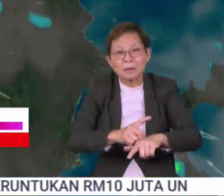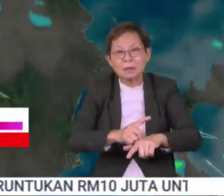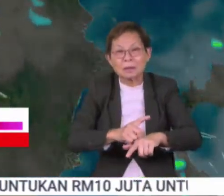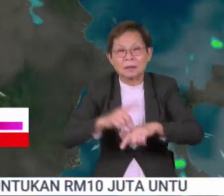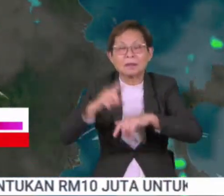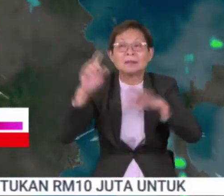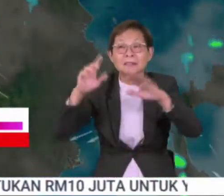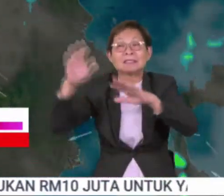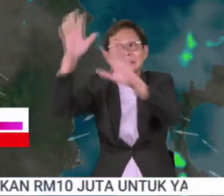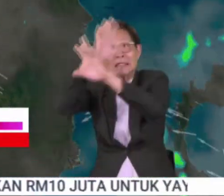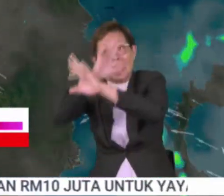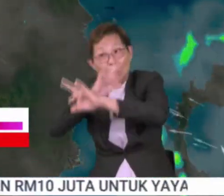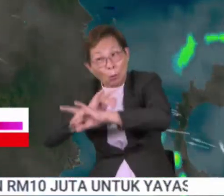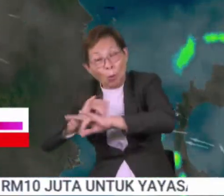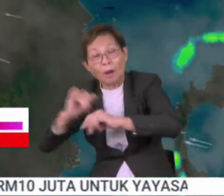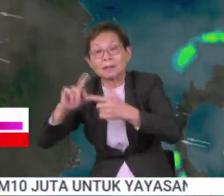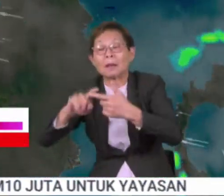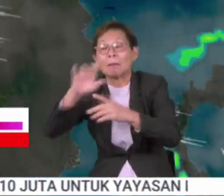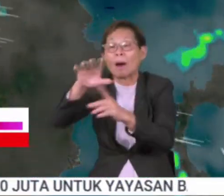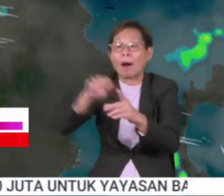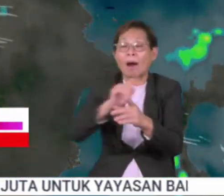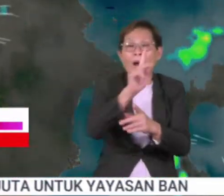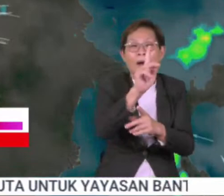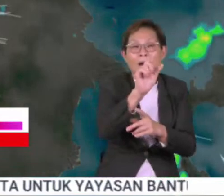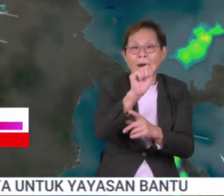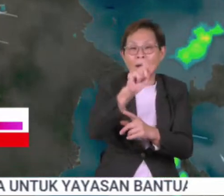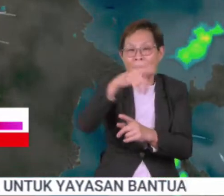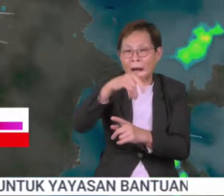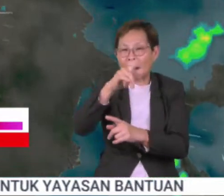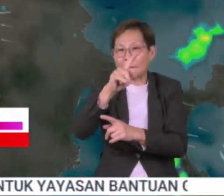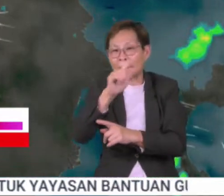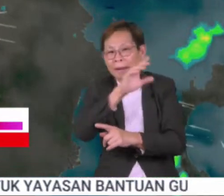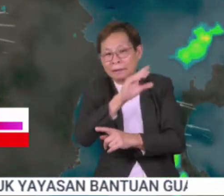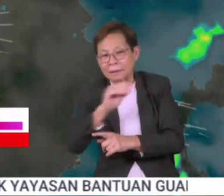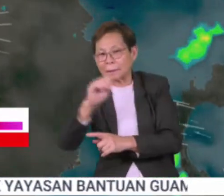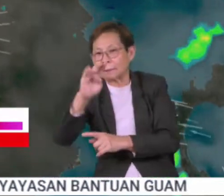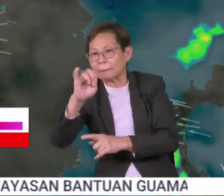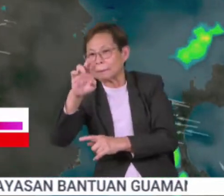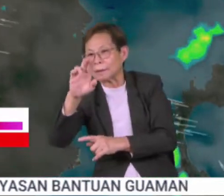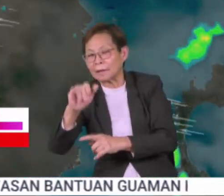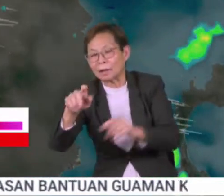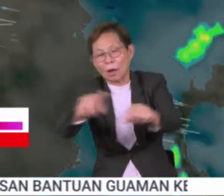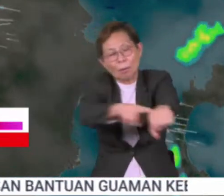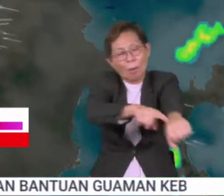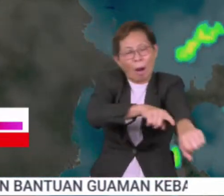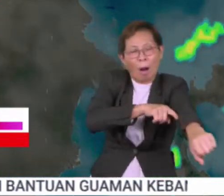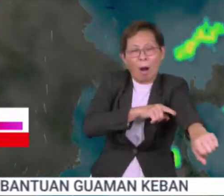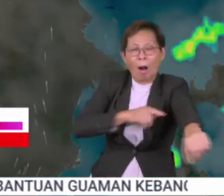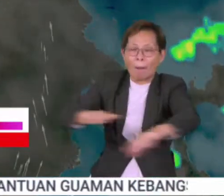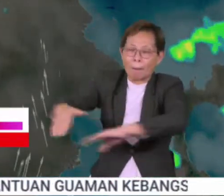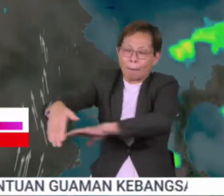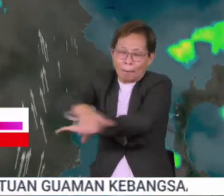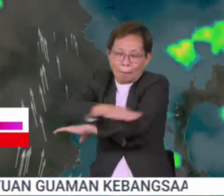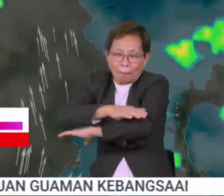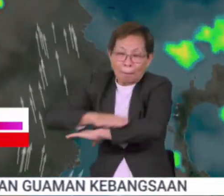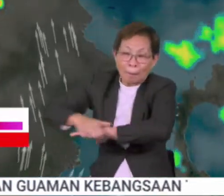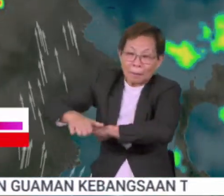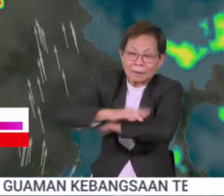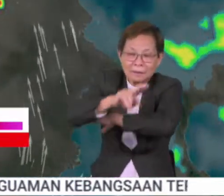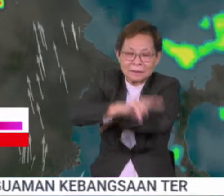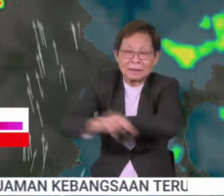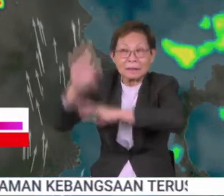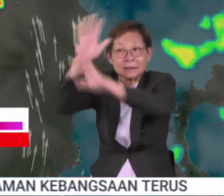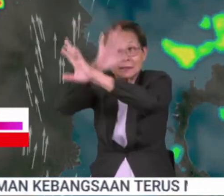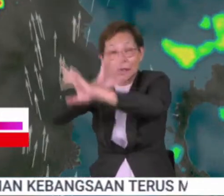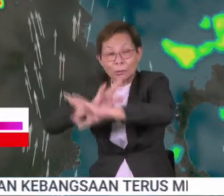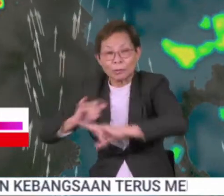pedalaman negeri Sarawak, melibatkan bahagian Kapit dan juga Miri, juga di sepanjang pesisir pantai negeri